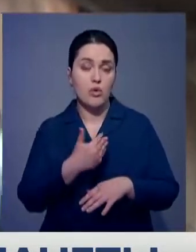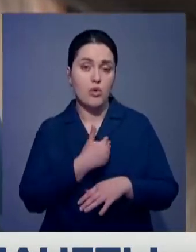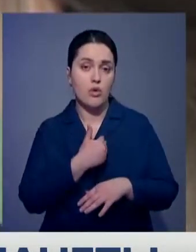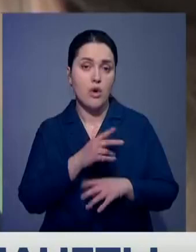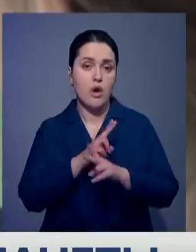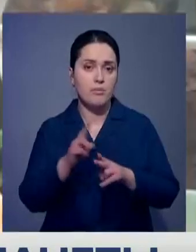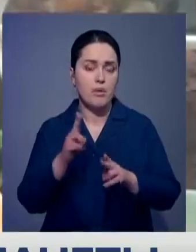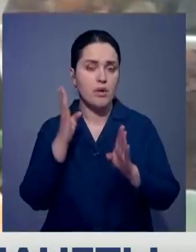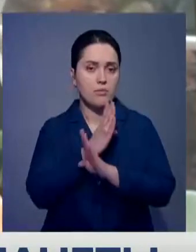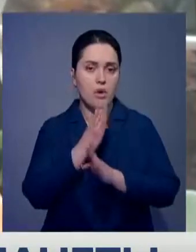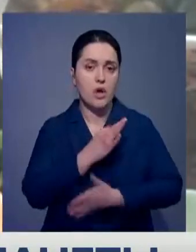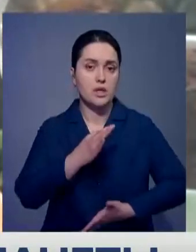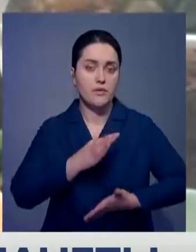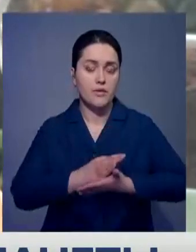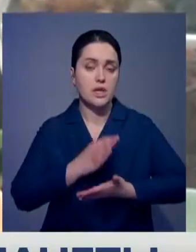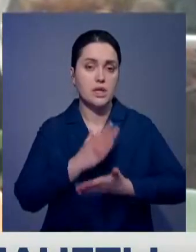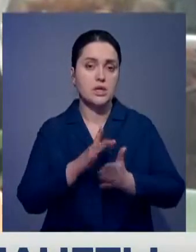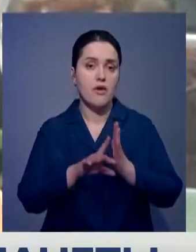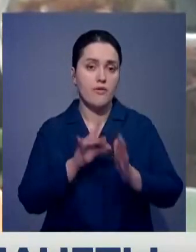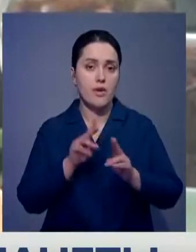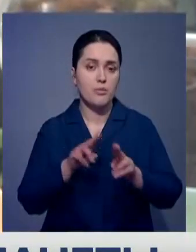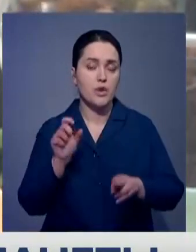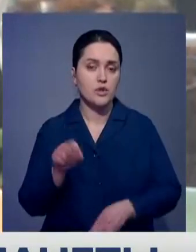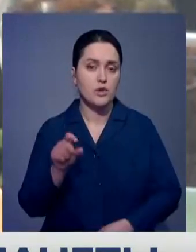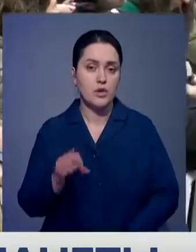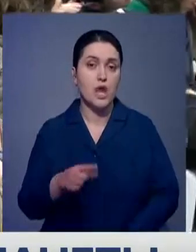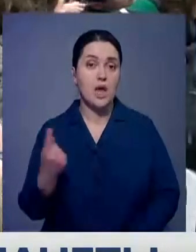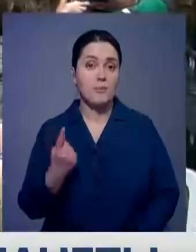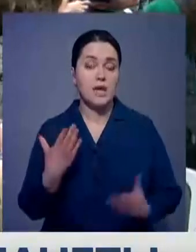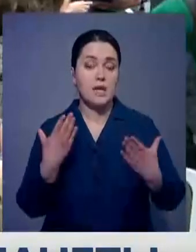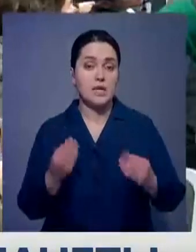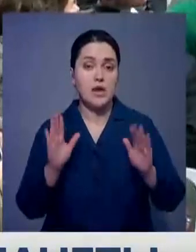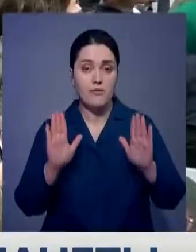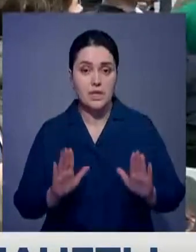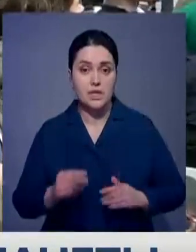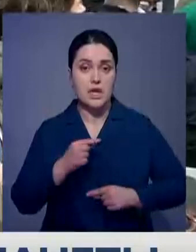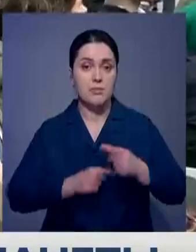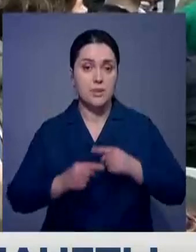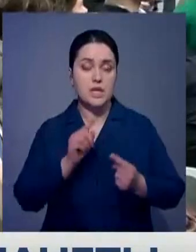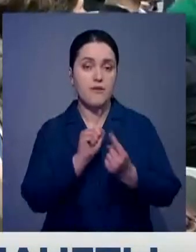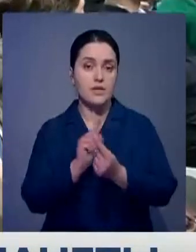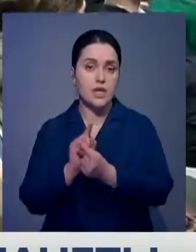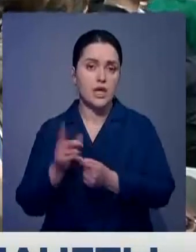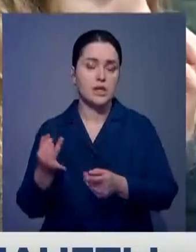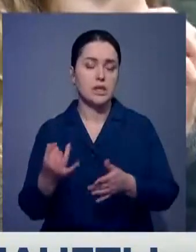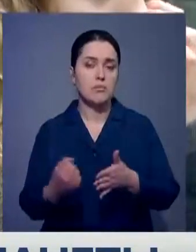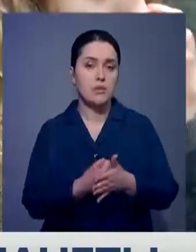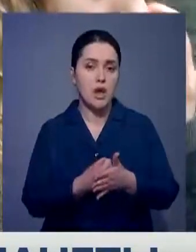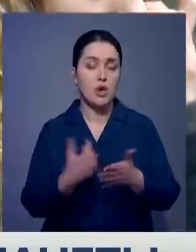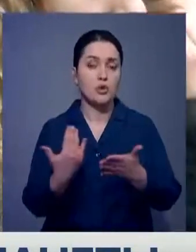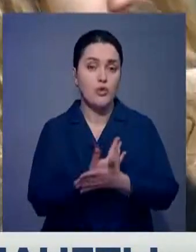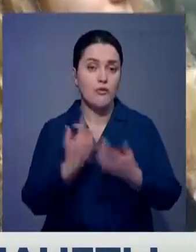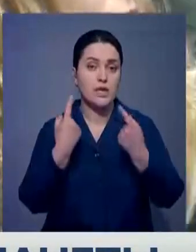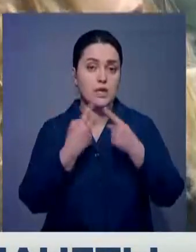быть экоответственными даже в выборе ювелирных изделий. Первый день выставки посвящен бизнес-встречам и продвижению новых технологий, а